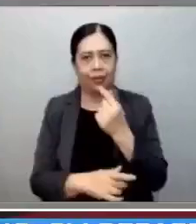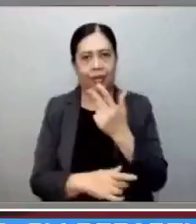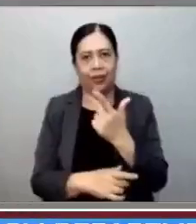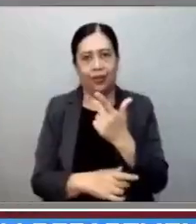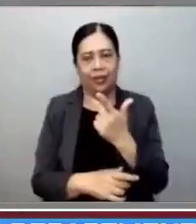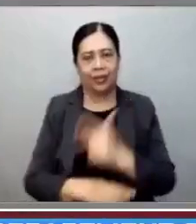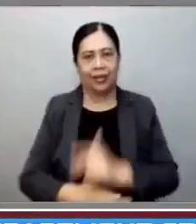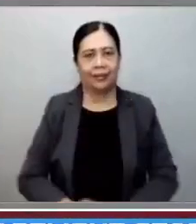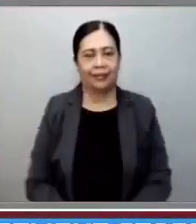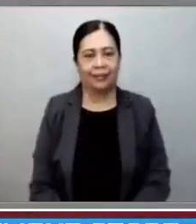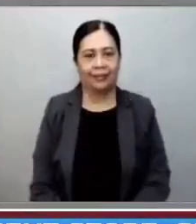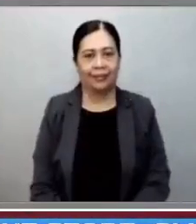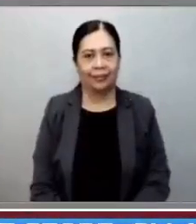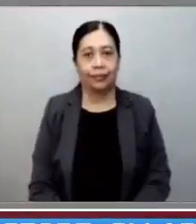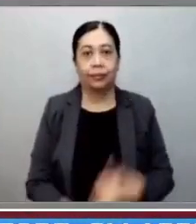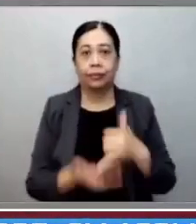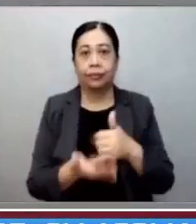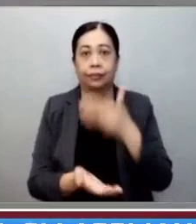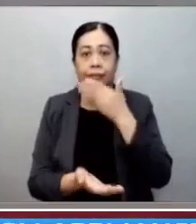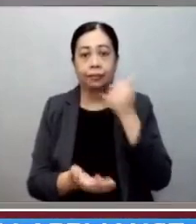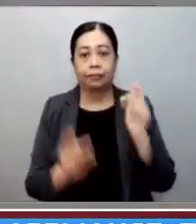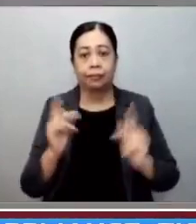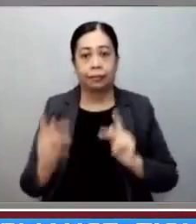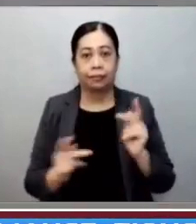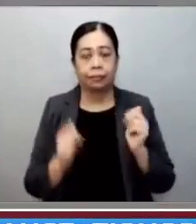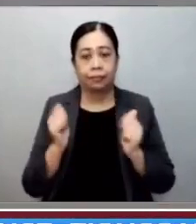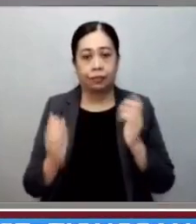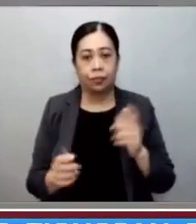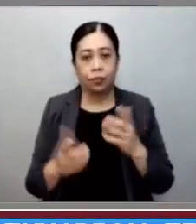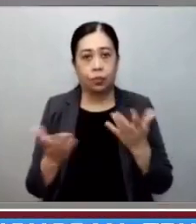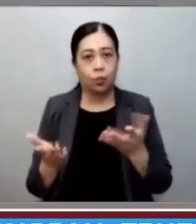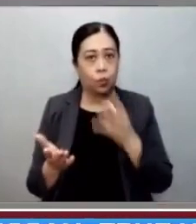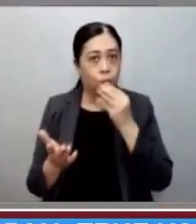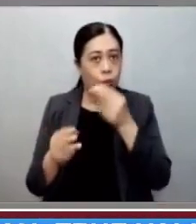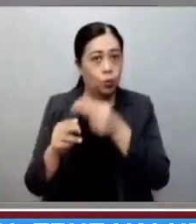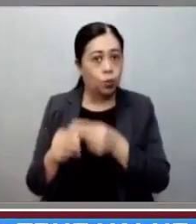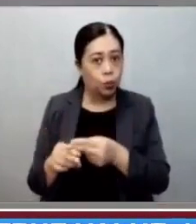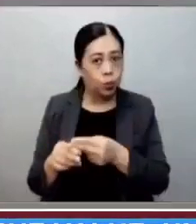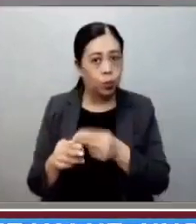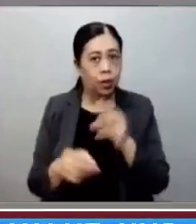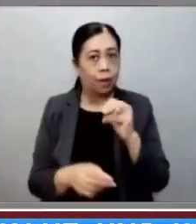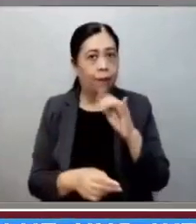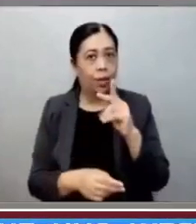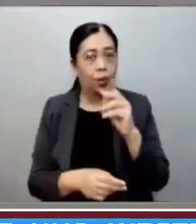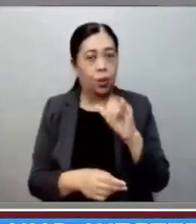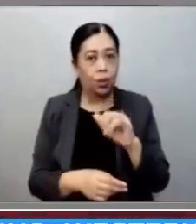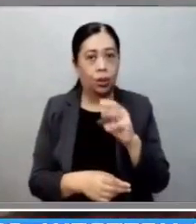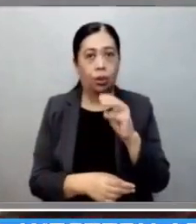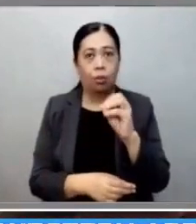2023. The award for Best Performance of an Actor goes to Mikoy Morales!